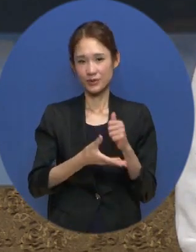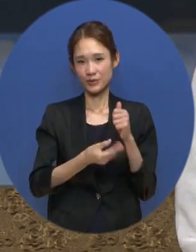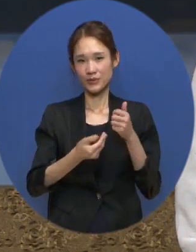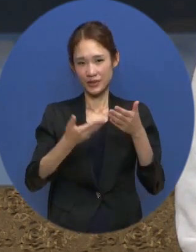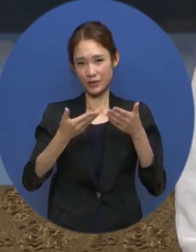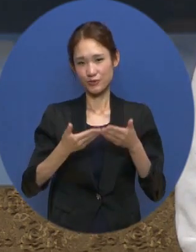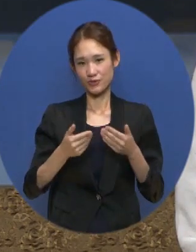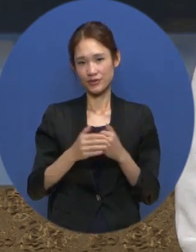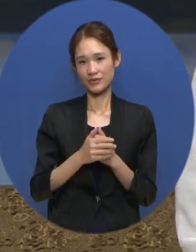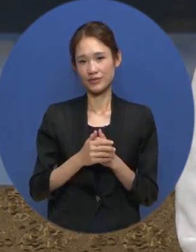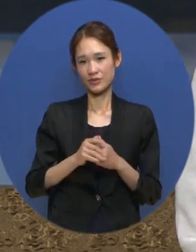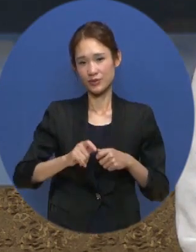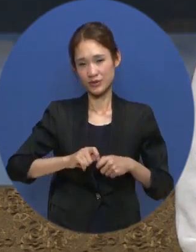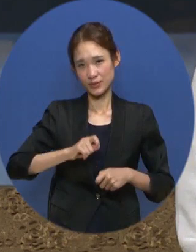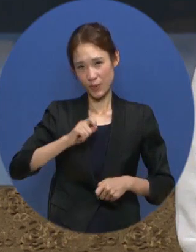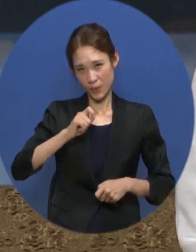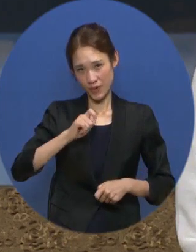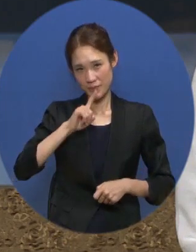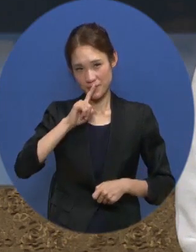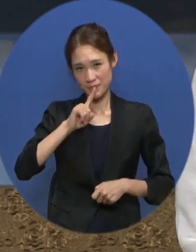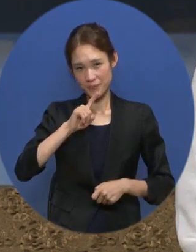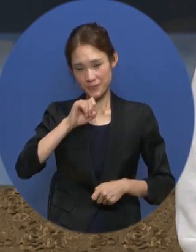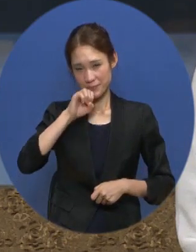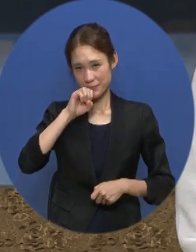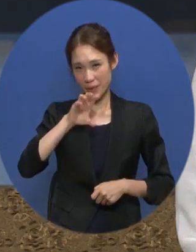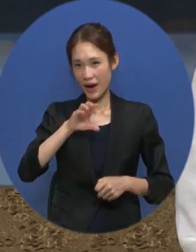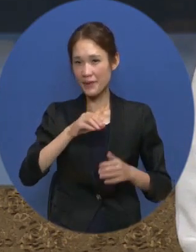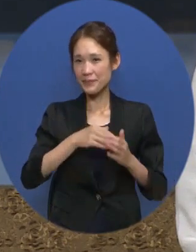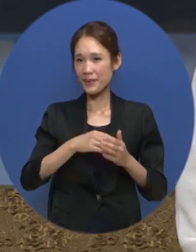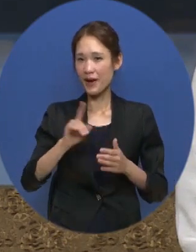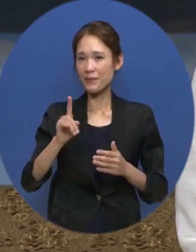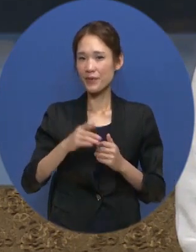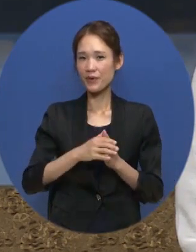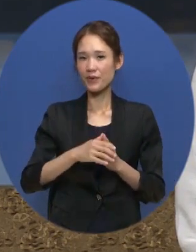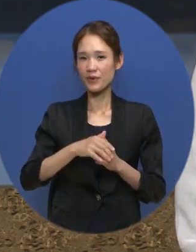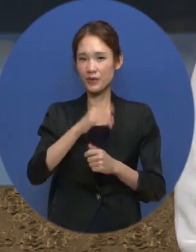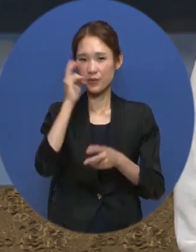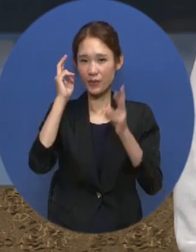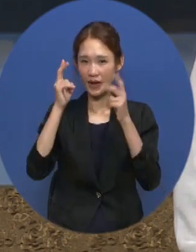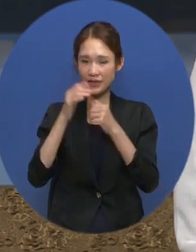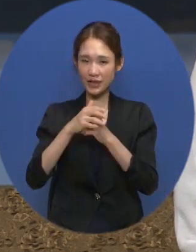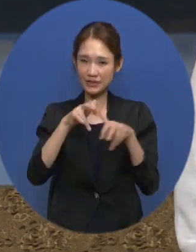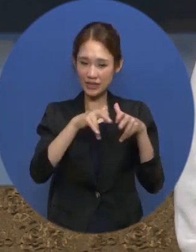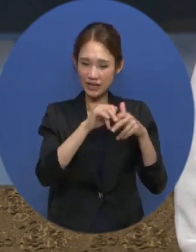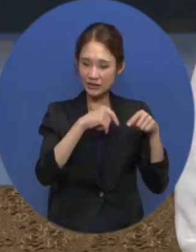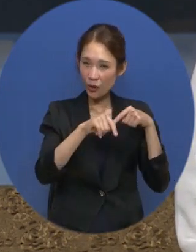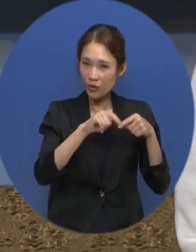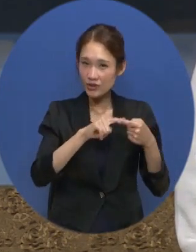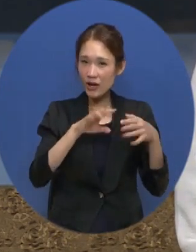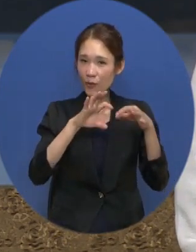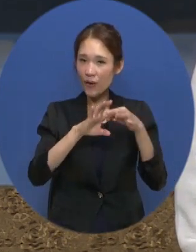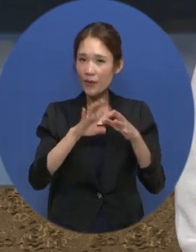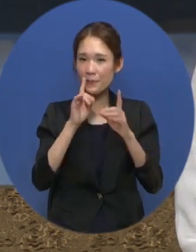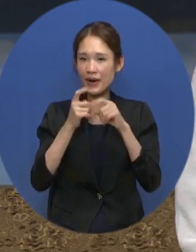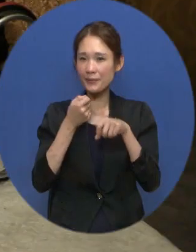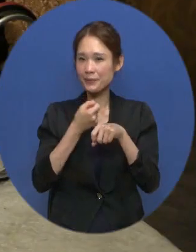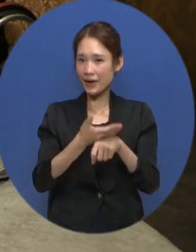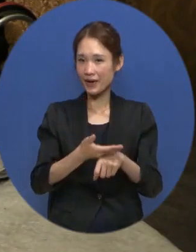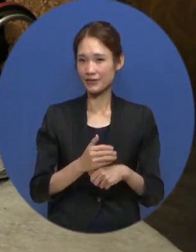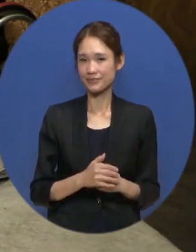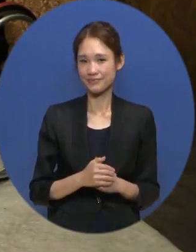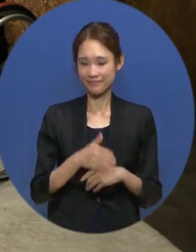주셨으니까 솔직하고 담백하게 저희 회사나 장애인 정책에 대해서 말씀드리도록 하겠습니다.